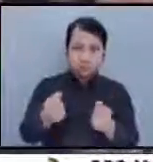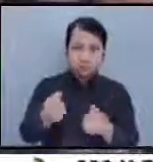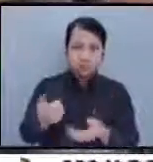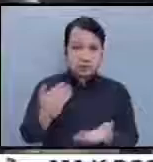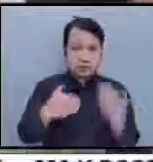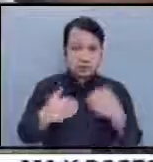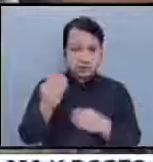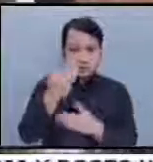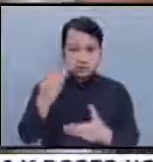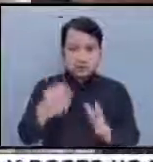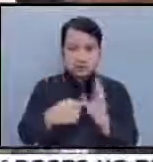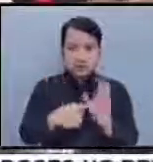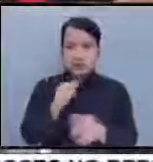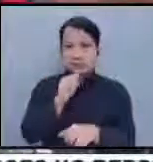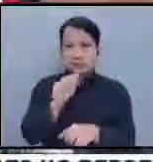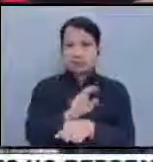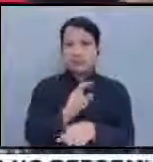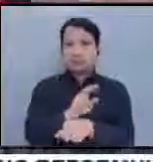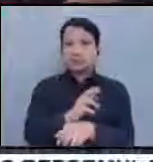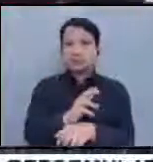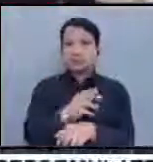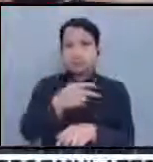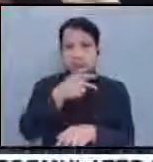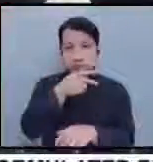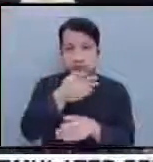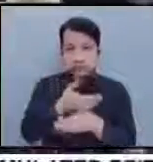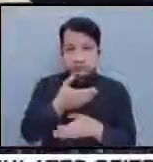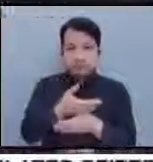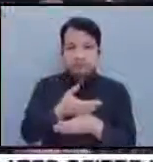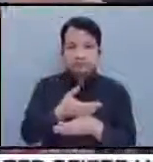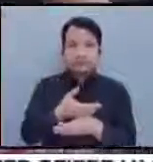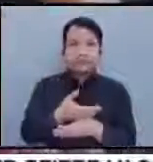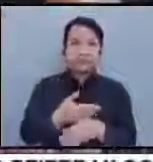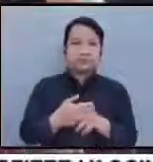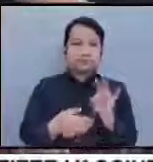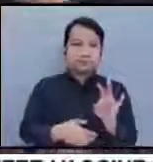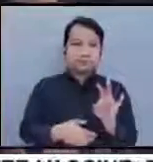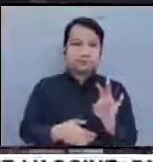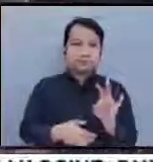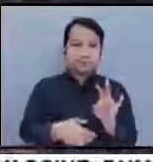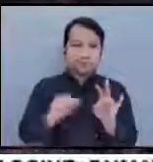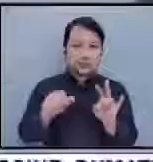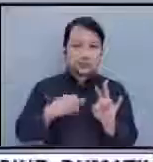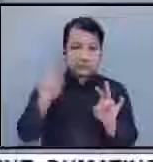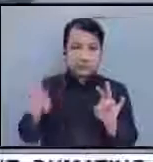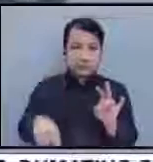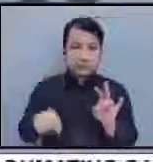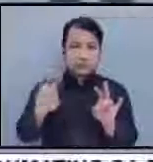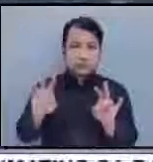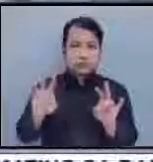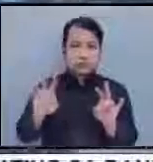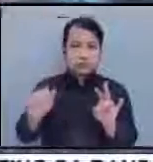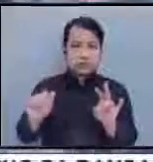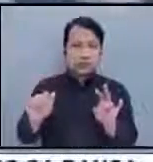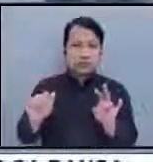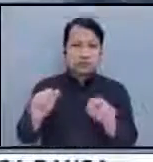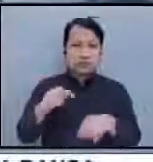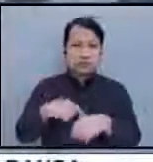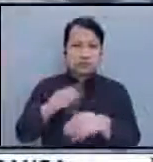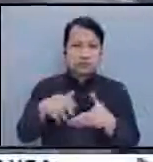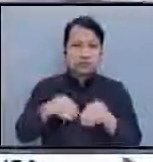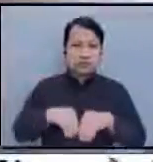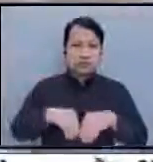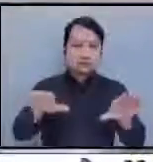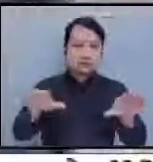na di na gumamit ng private cars. May panukala rin na gawing 7 AM hanggang 4 PM ang pasok sa gobyerno para mas spread out ang volume ng